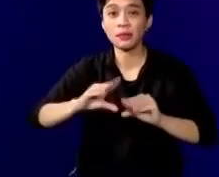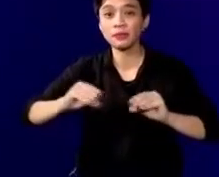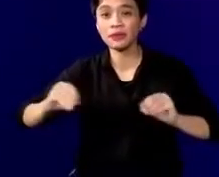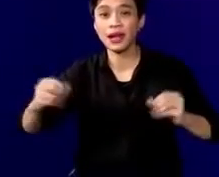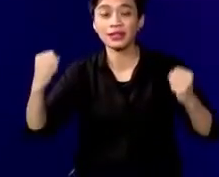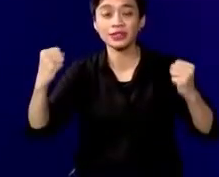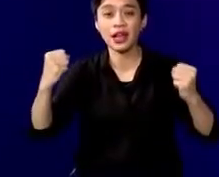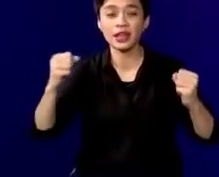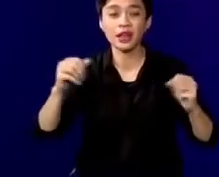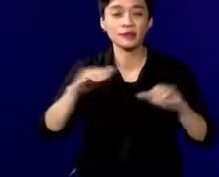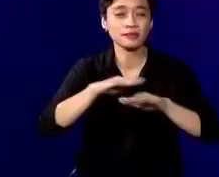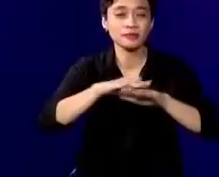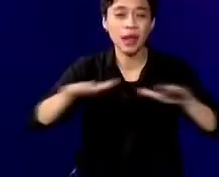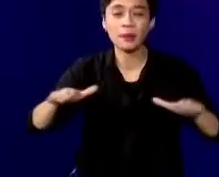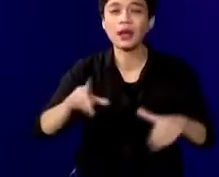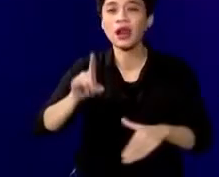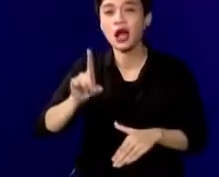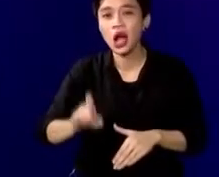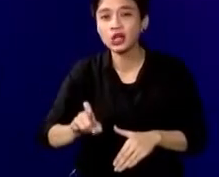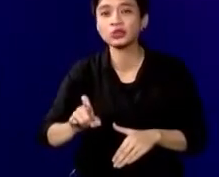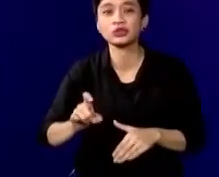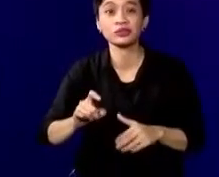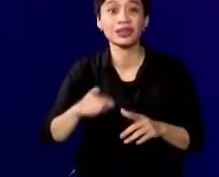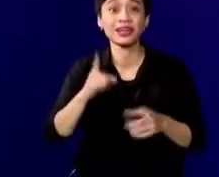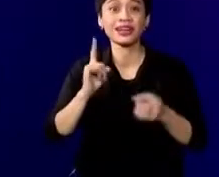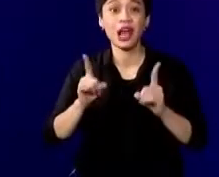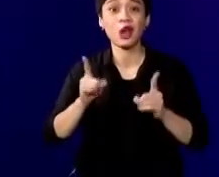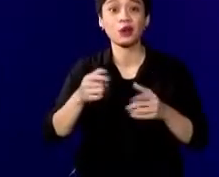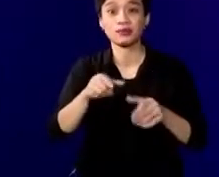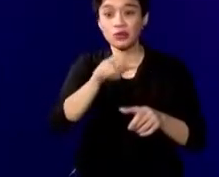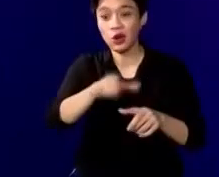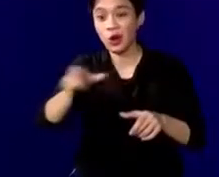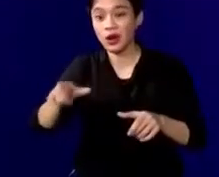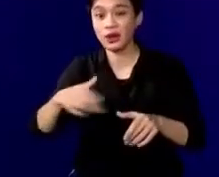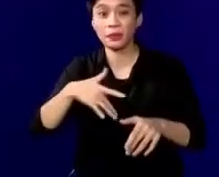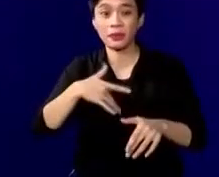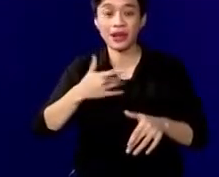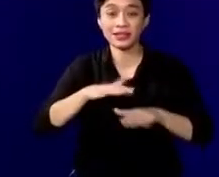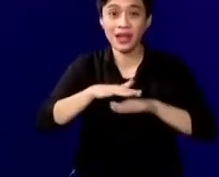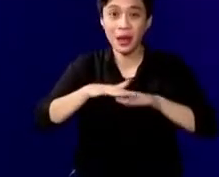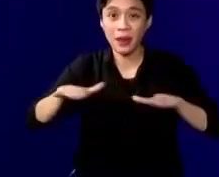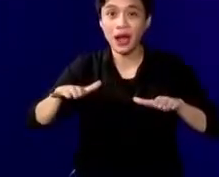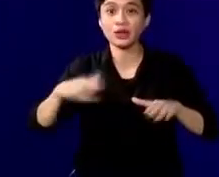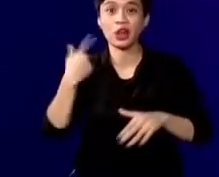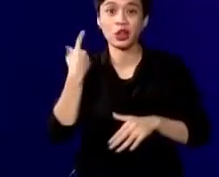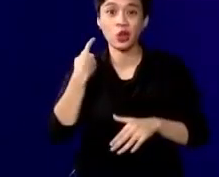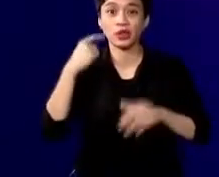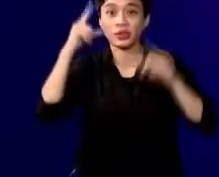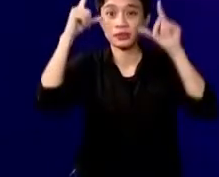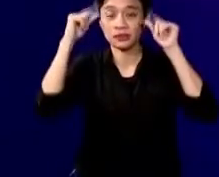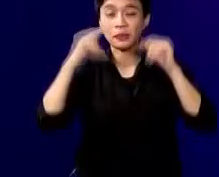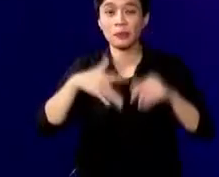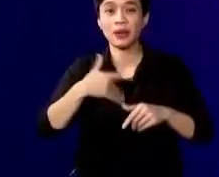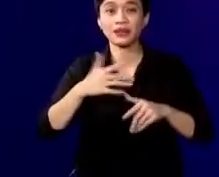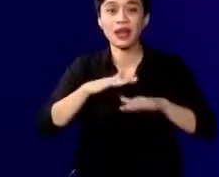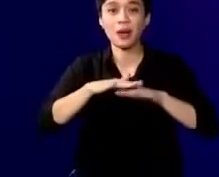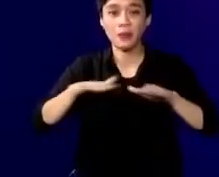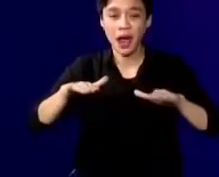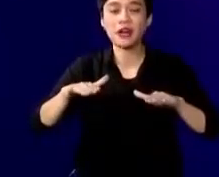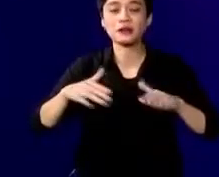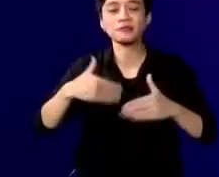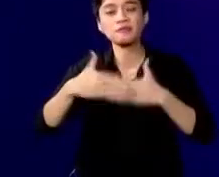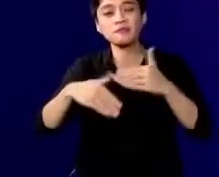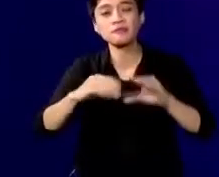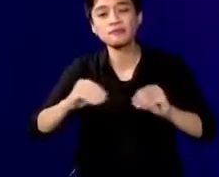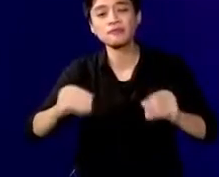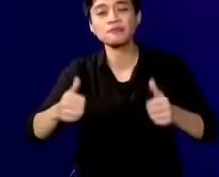yang diberikan menjadi ee baik dan mereka semua terlindu jadi yang utama adalah kita tetap